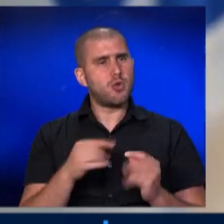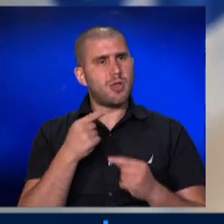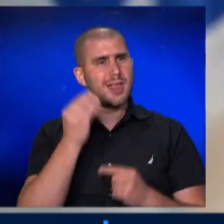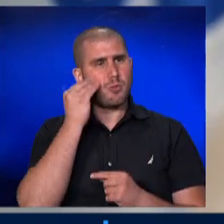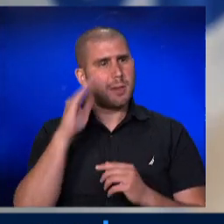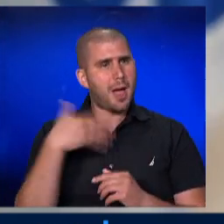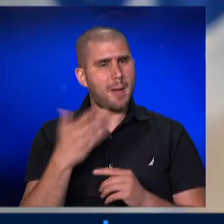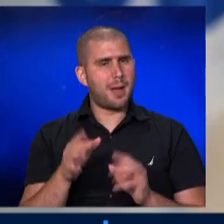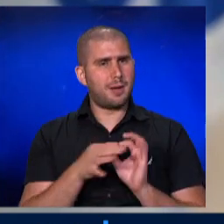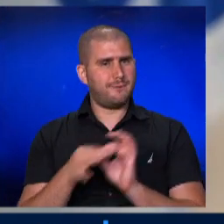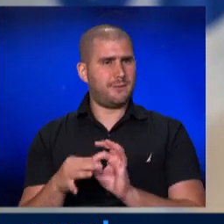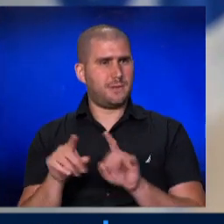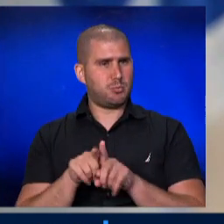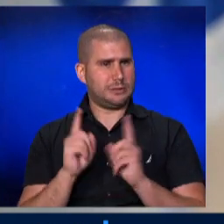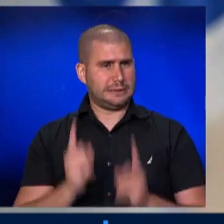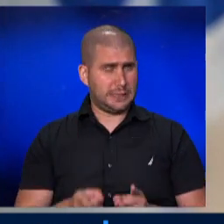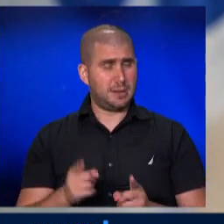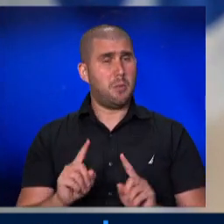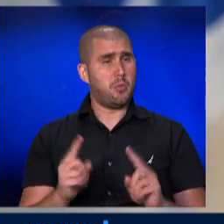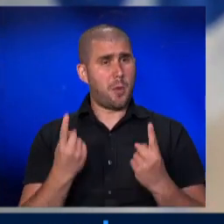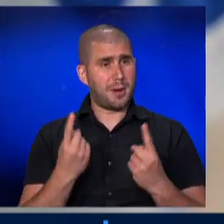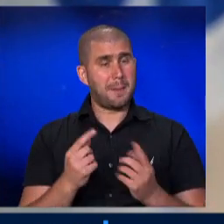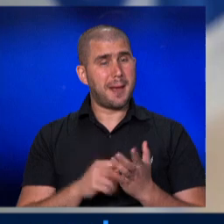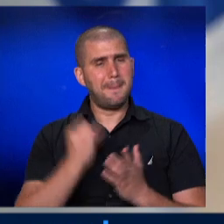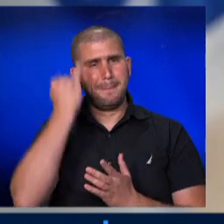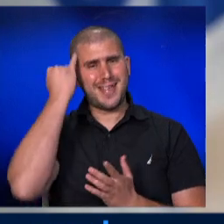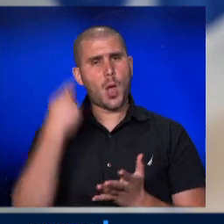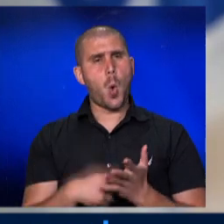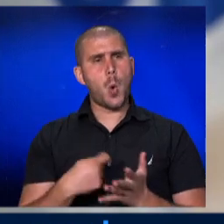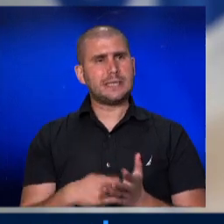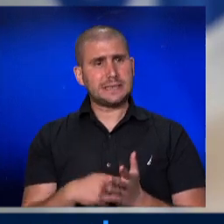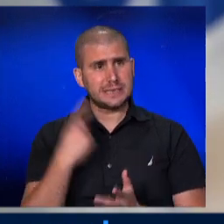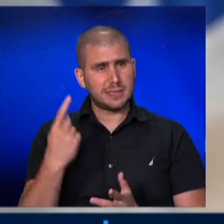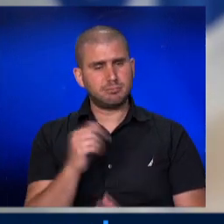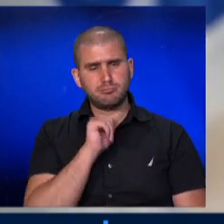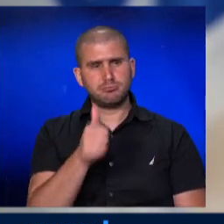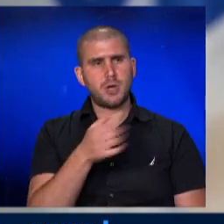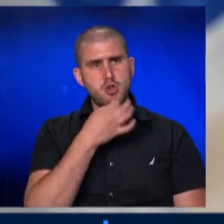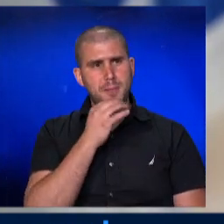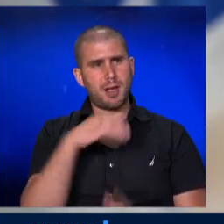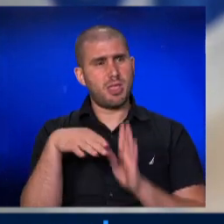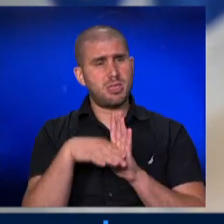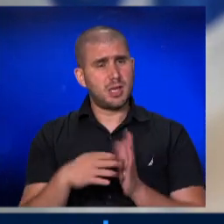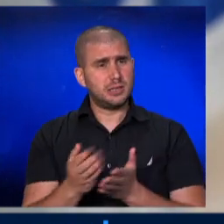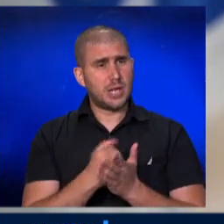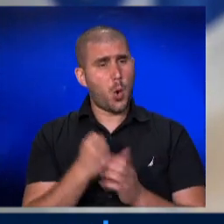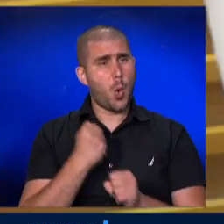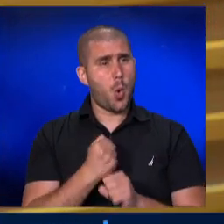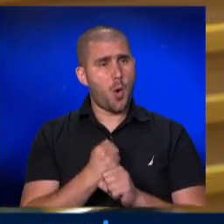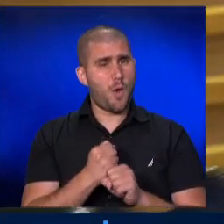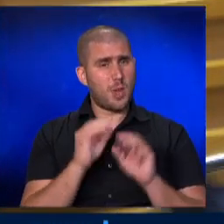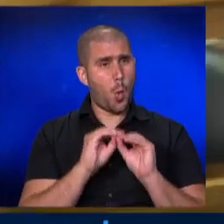הלימודים הבאה כסדרה. בכל זאת, בגלל שפקידי האוצר מסרבים לשפר את תנאי השכר של עובדות ועובדי